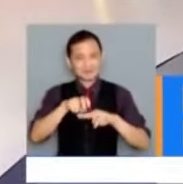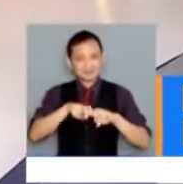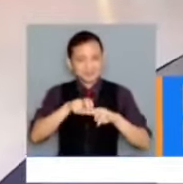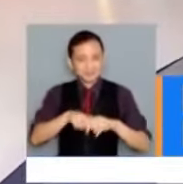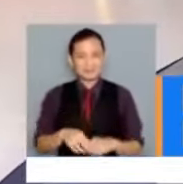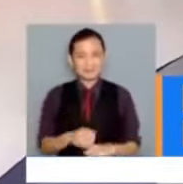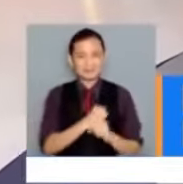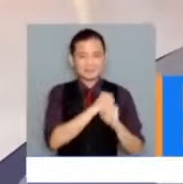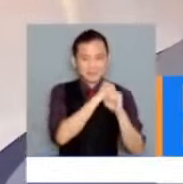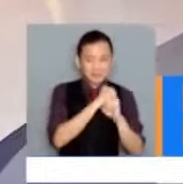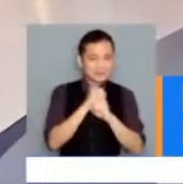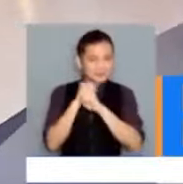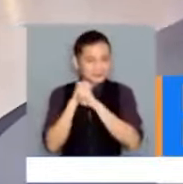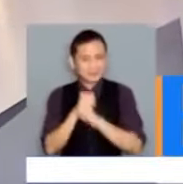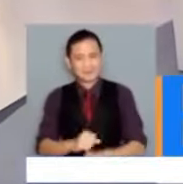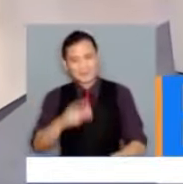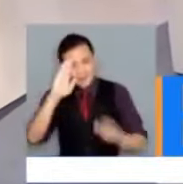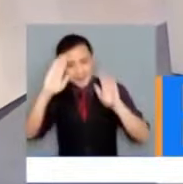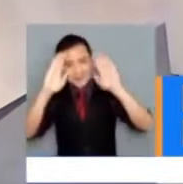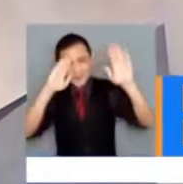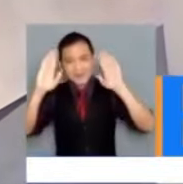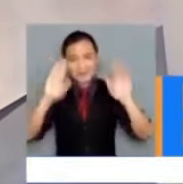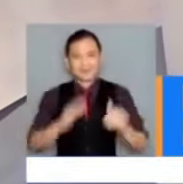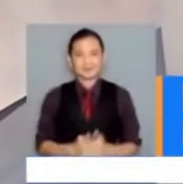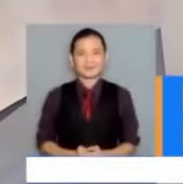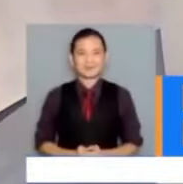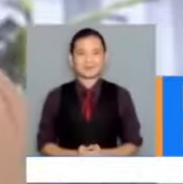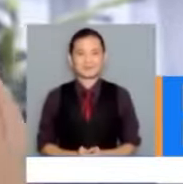hello. Eto na. Karin,